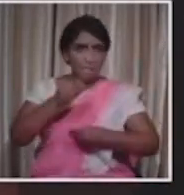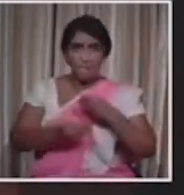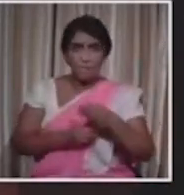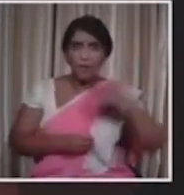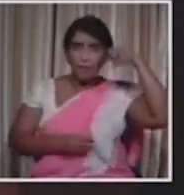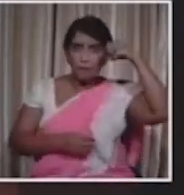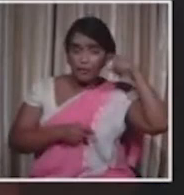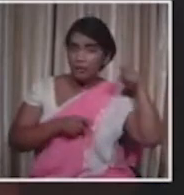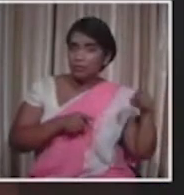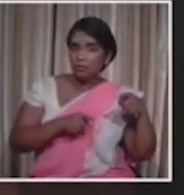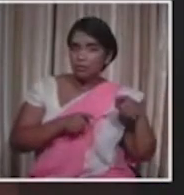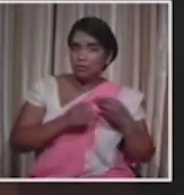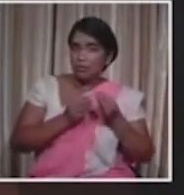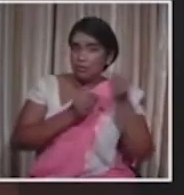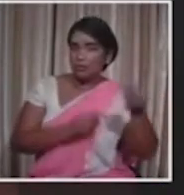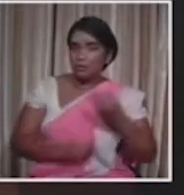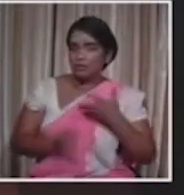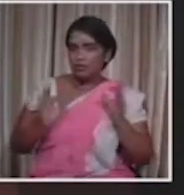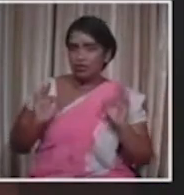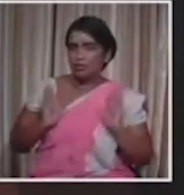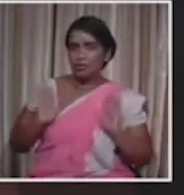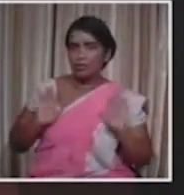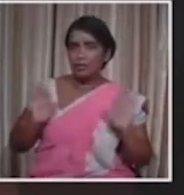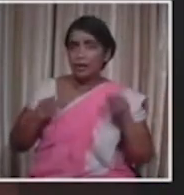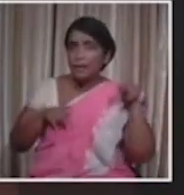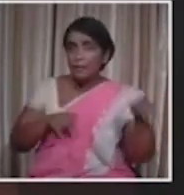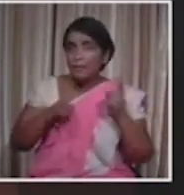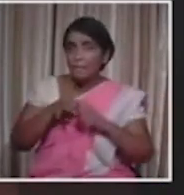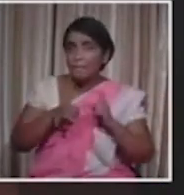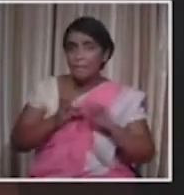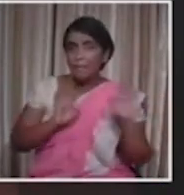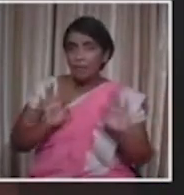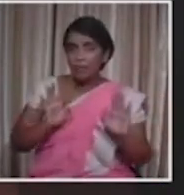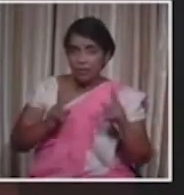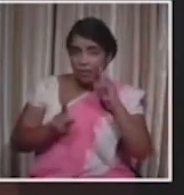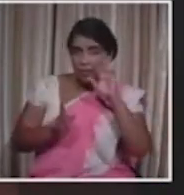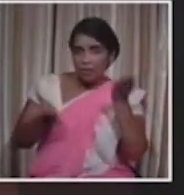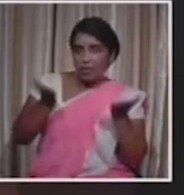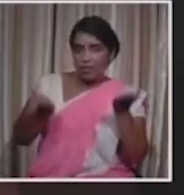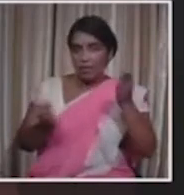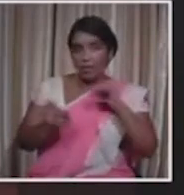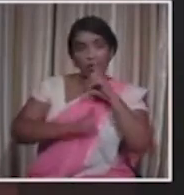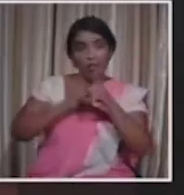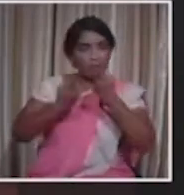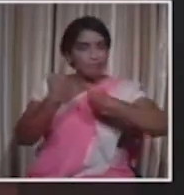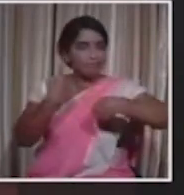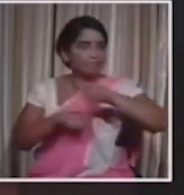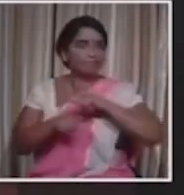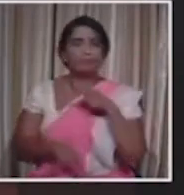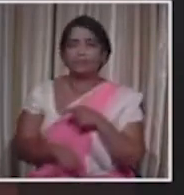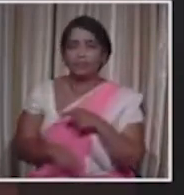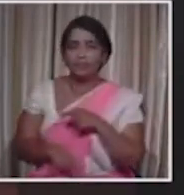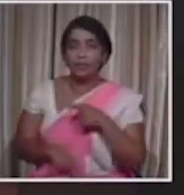විදුලි බල ශේෂ්ත්‍රය ඩොමිනේට් කරන්න. ඒක නෙමෙයි මෙතන ප්‍රශ්නේ තියෙන්නේ. දැන් බලන්න ලස්සනට මේ කතාව හරවනවා